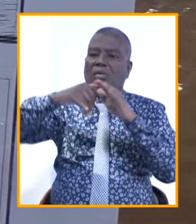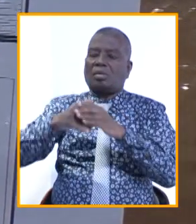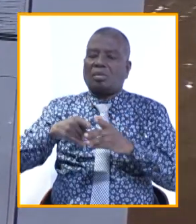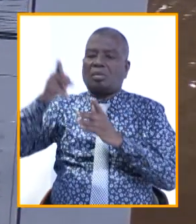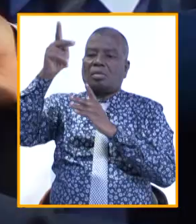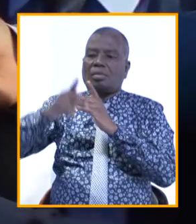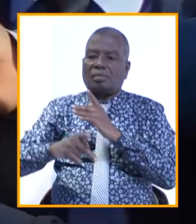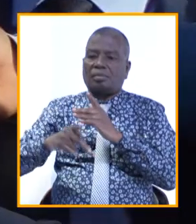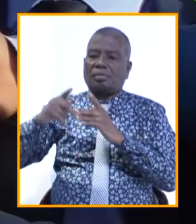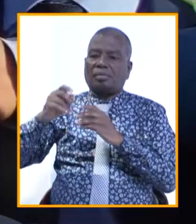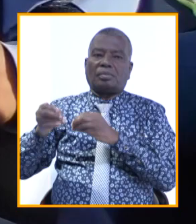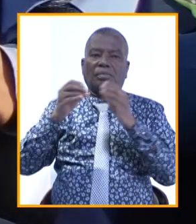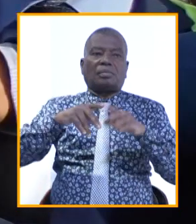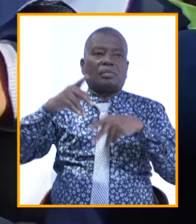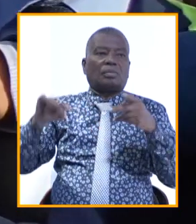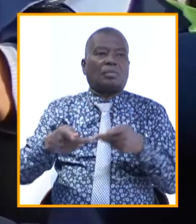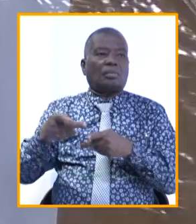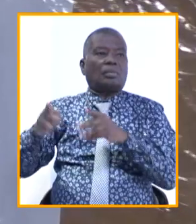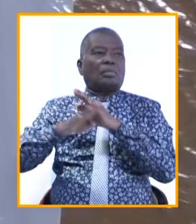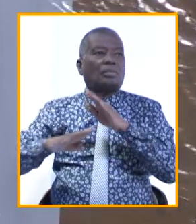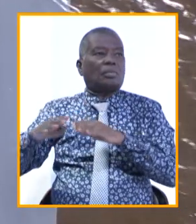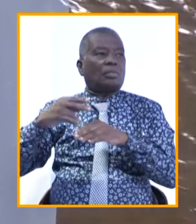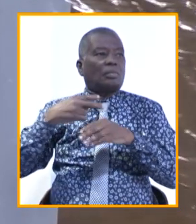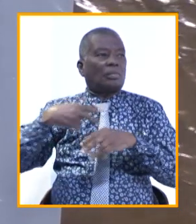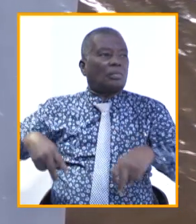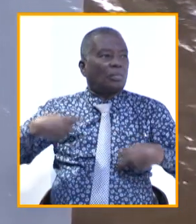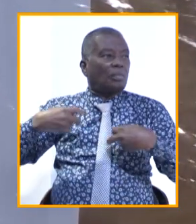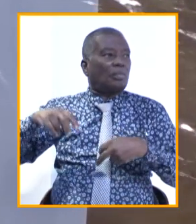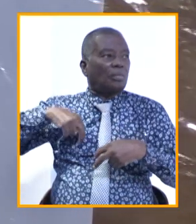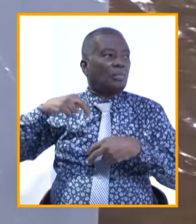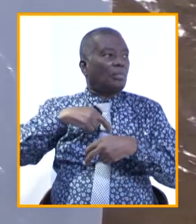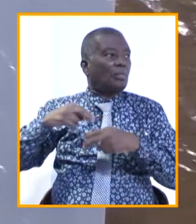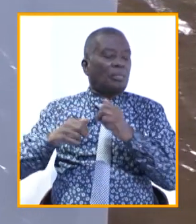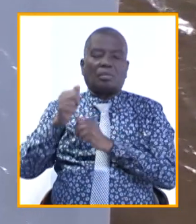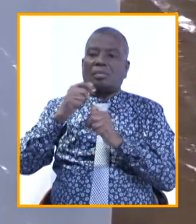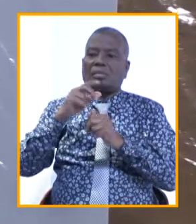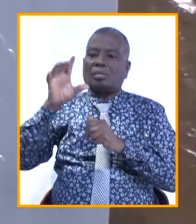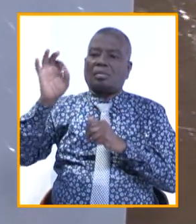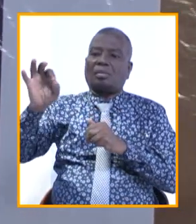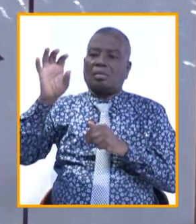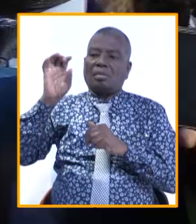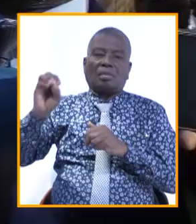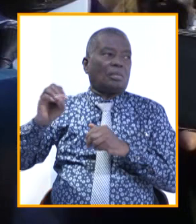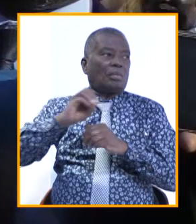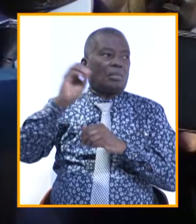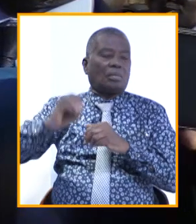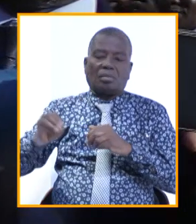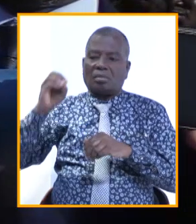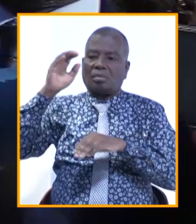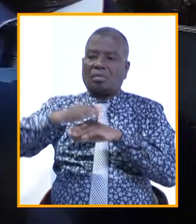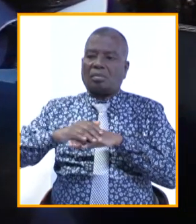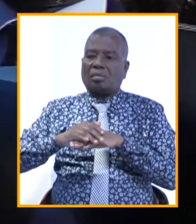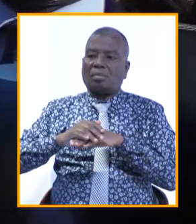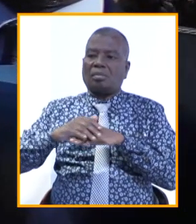projets, notamment la mise en place de la base vie, nous sommes à plus de 90%. Sur la réalisation de la